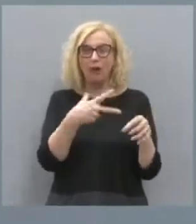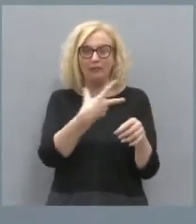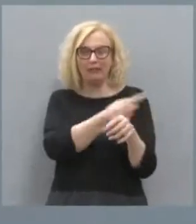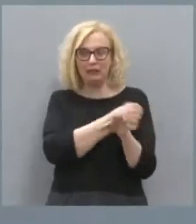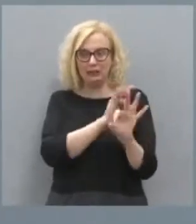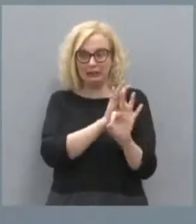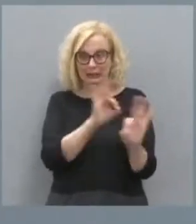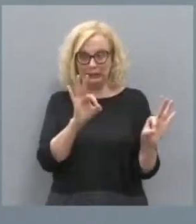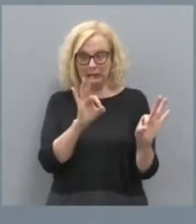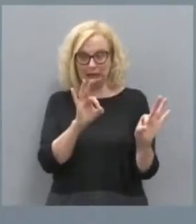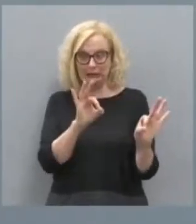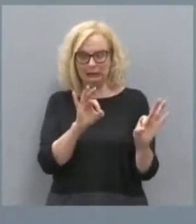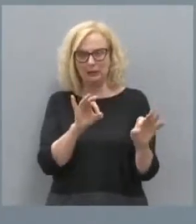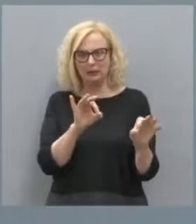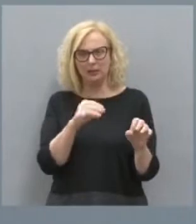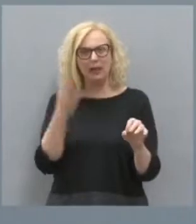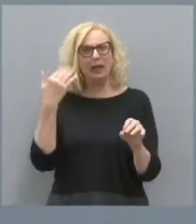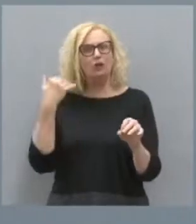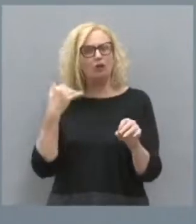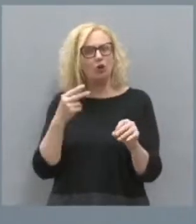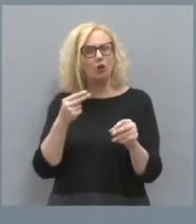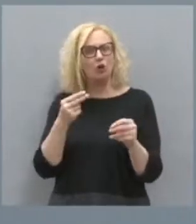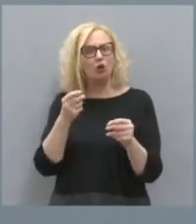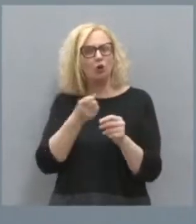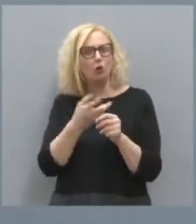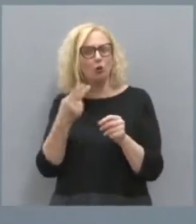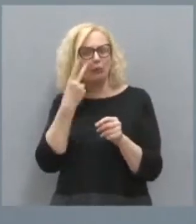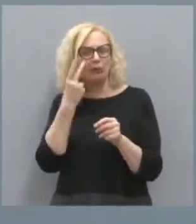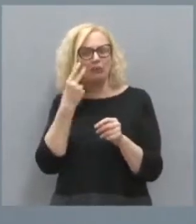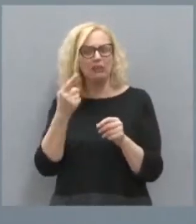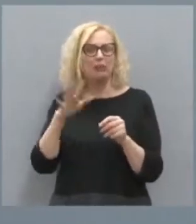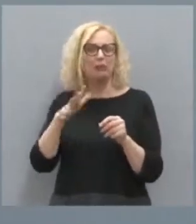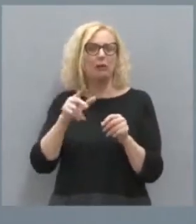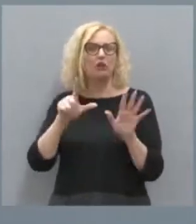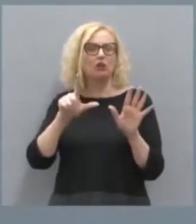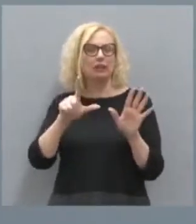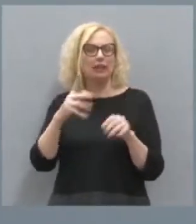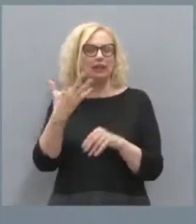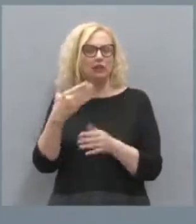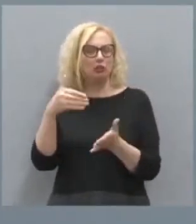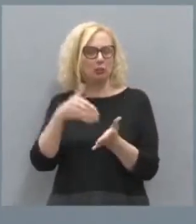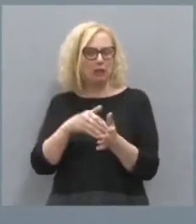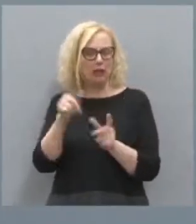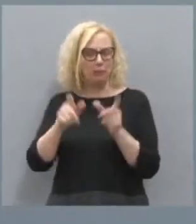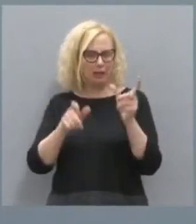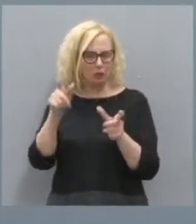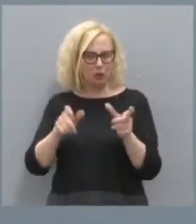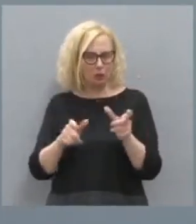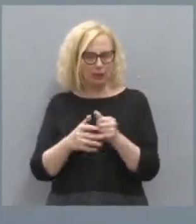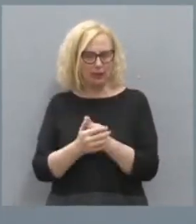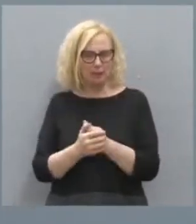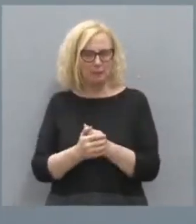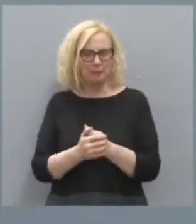circa le abbia mostrato i dati l'altro giorno sono circa 75.000 persone di cui diciamo lo zoccolo più